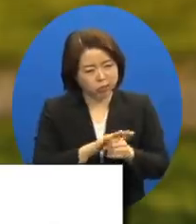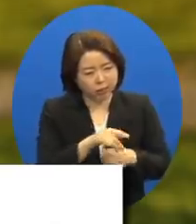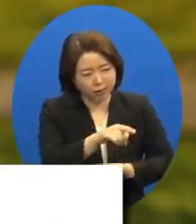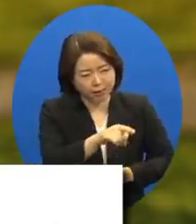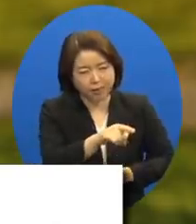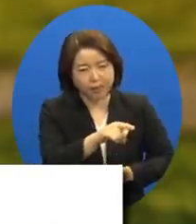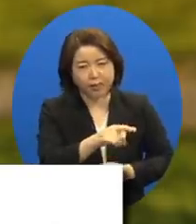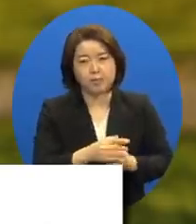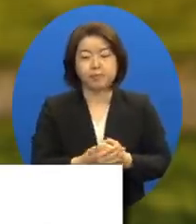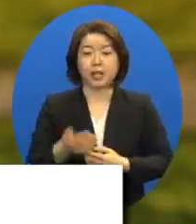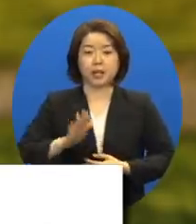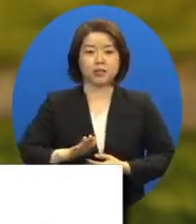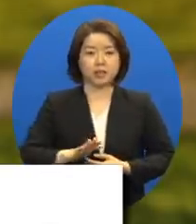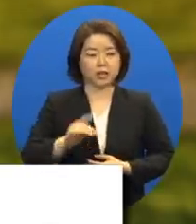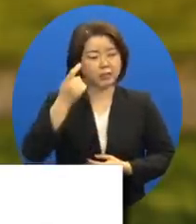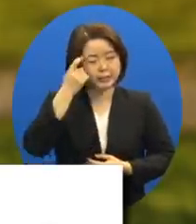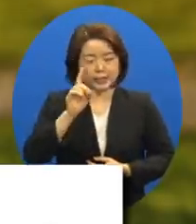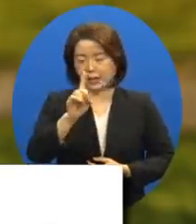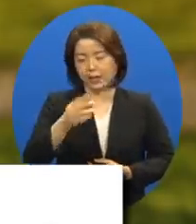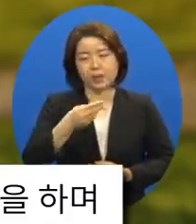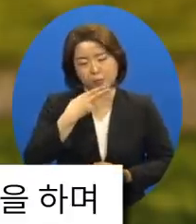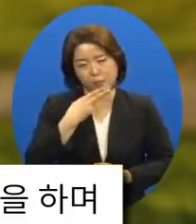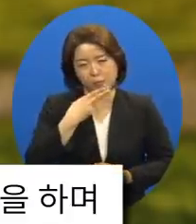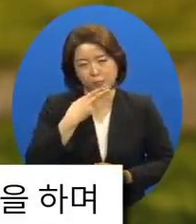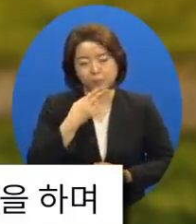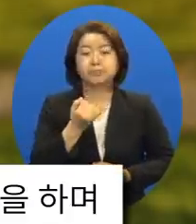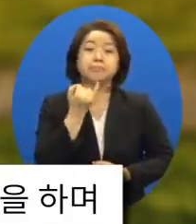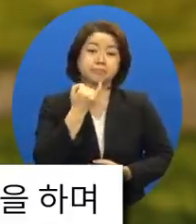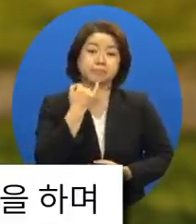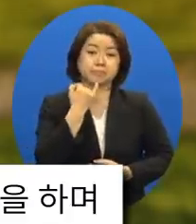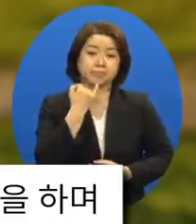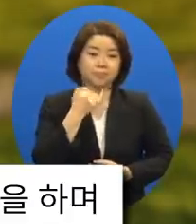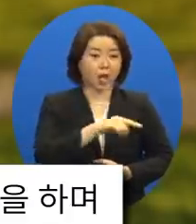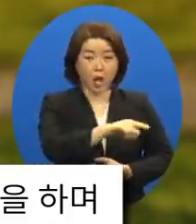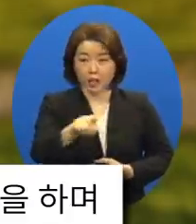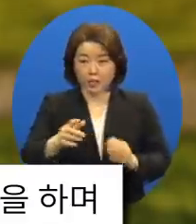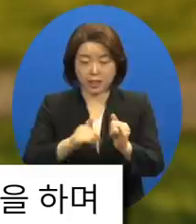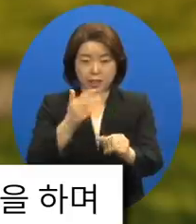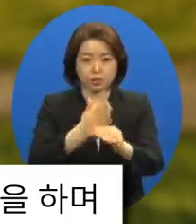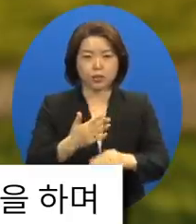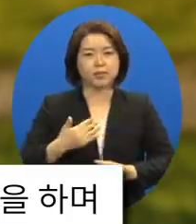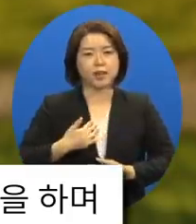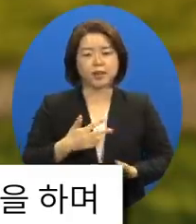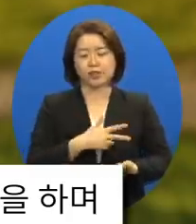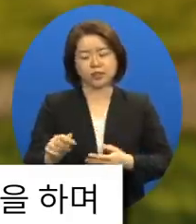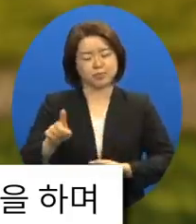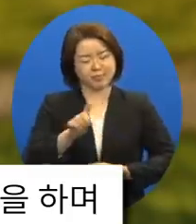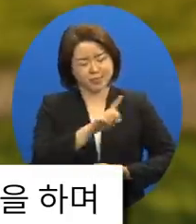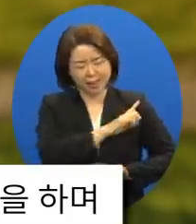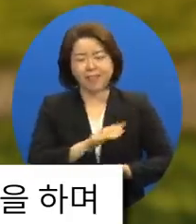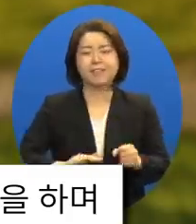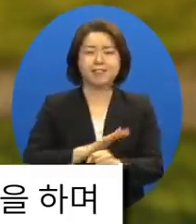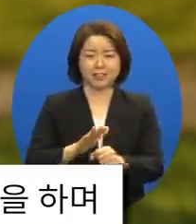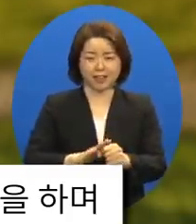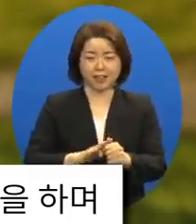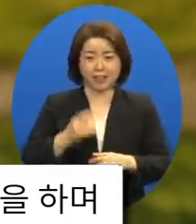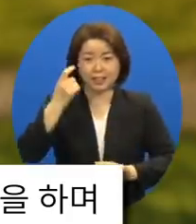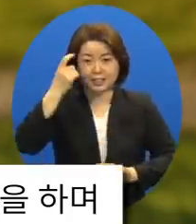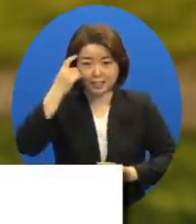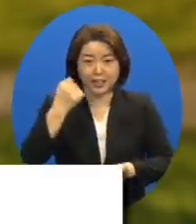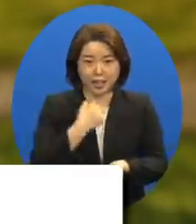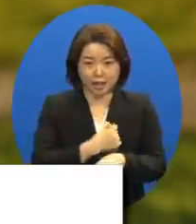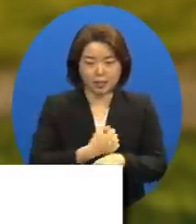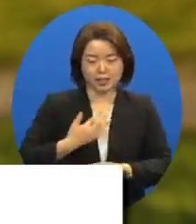전혀 그런 생각이 들지 않고 괜찮아 이들 중에 내가 지명을 제일 사랑하니까 하는 생각을 하며